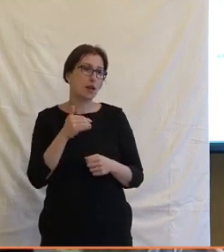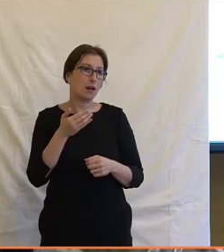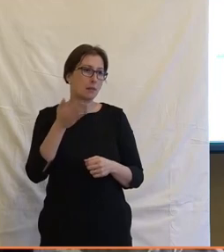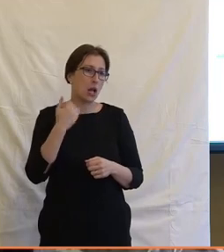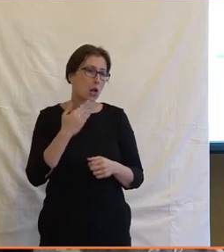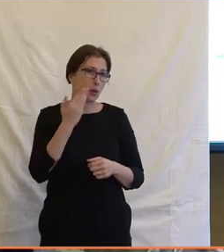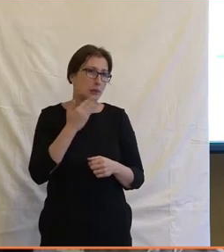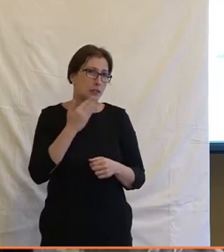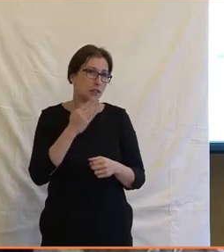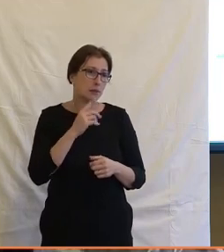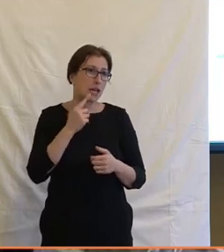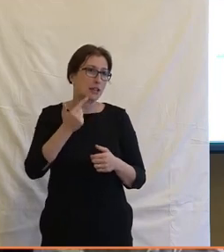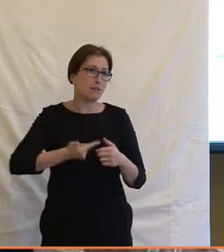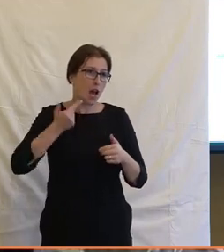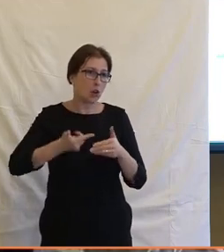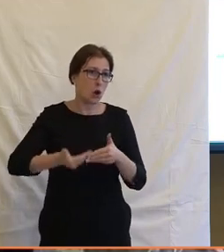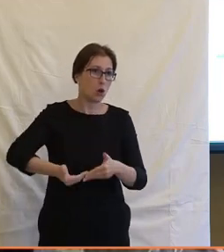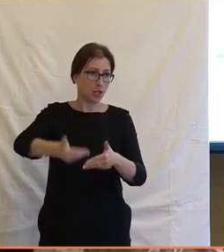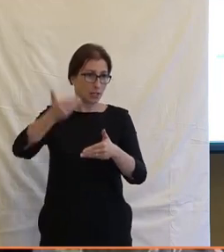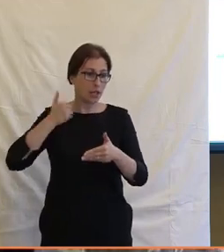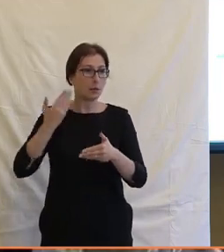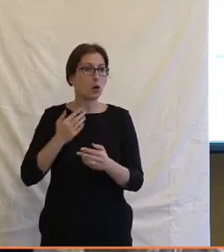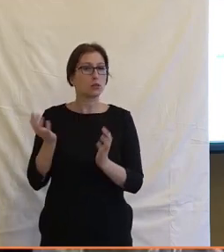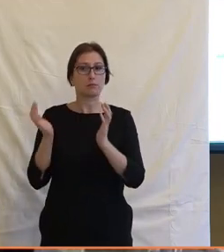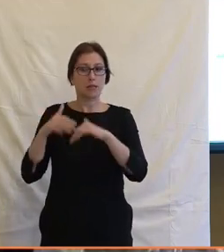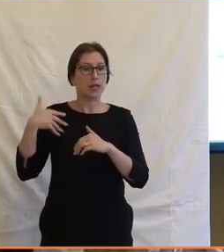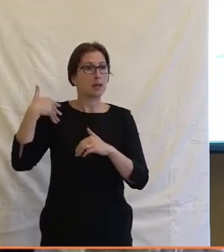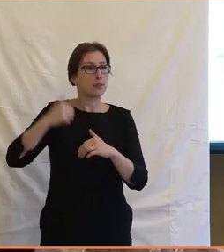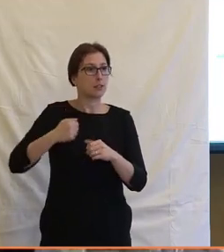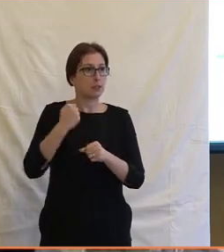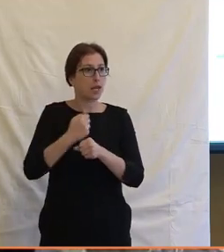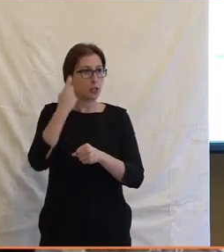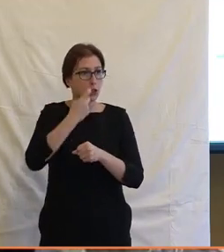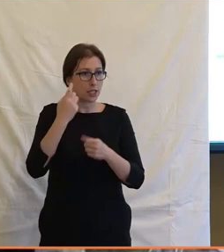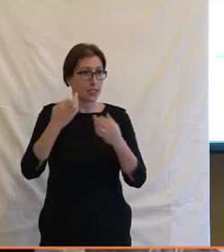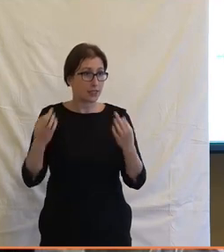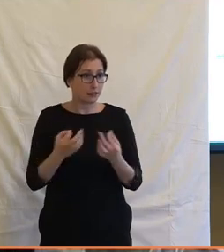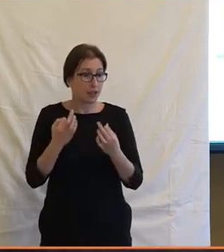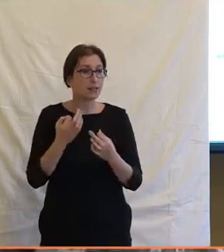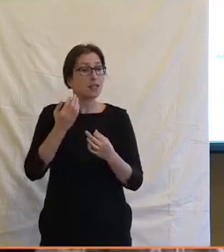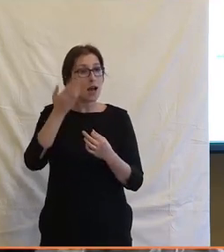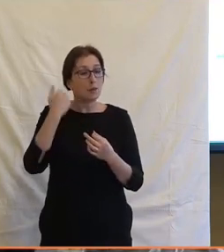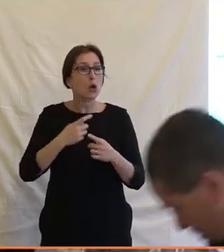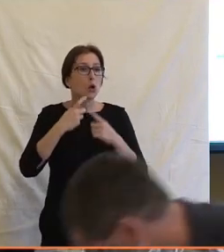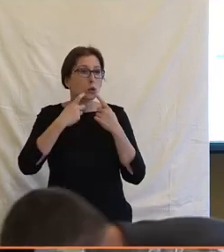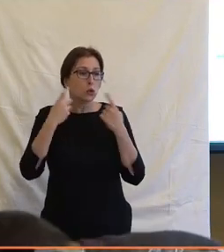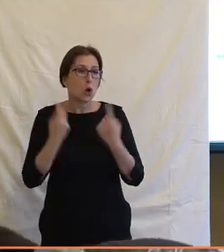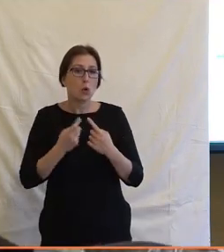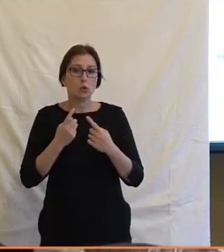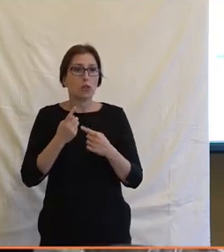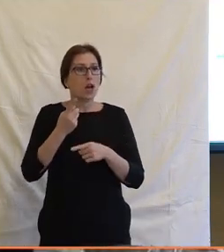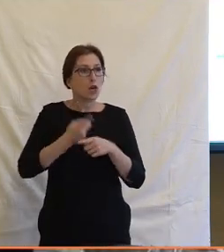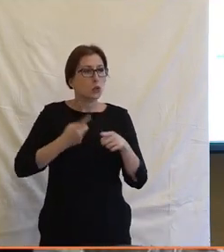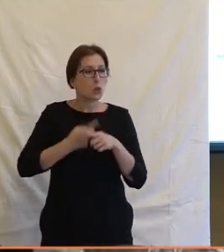to možná tak 2 roky zpátky, zkusku nám postavil právě kvůli tomu, aby jsme zkusili to trošku posunout, aby taky